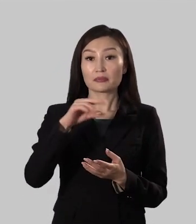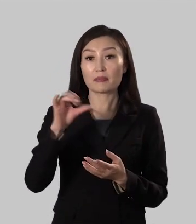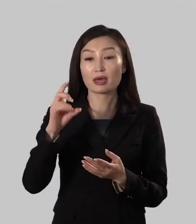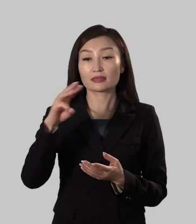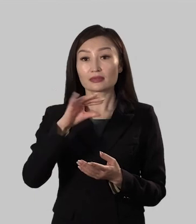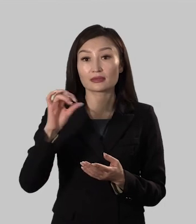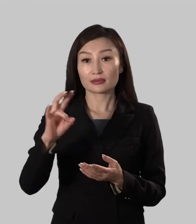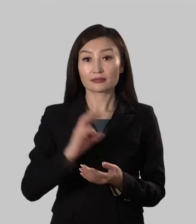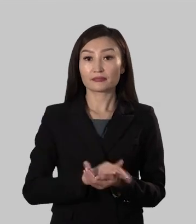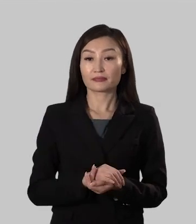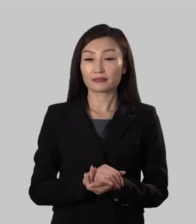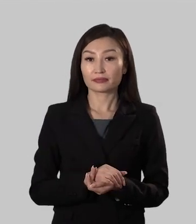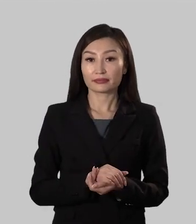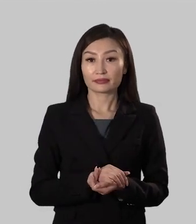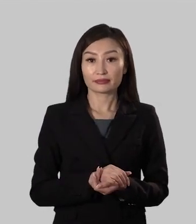серпантин.